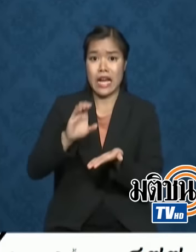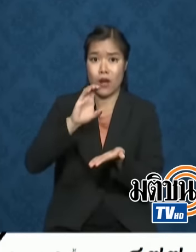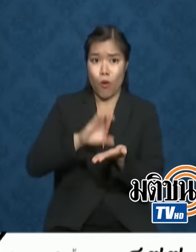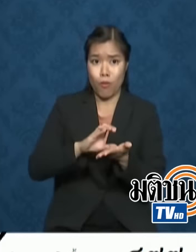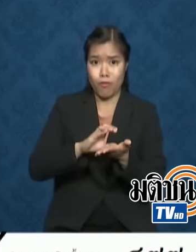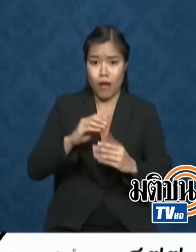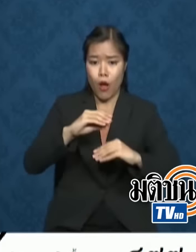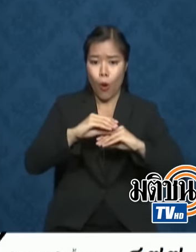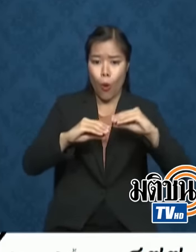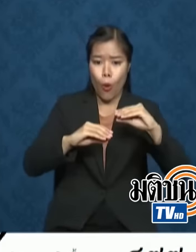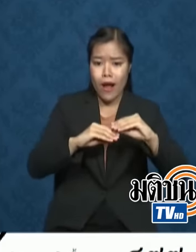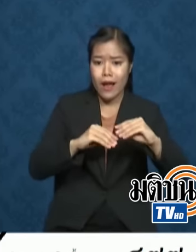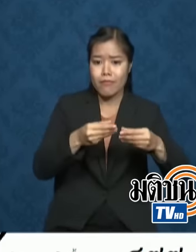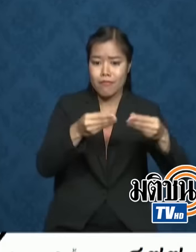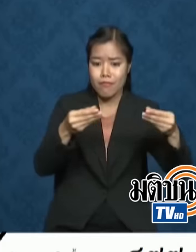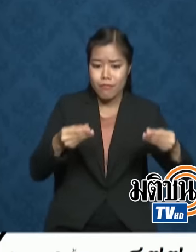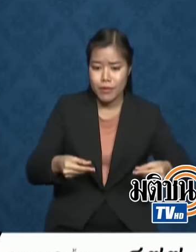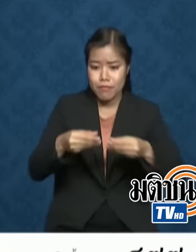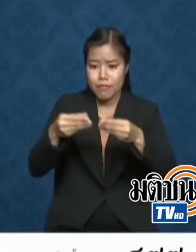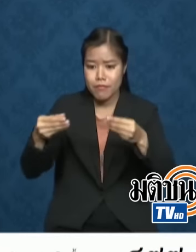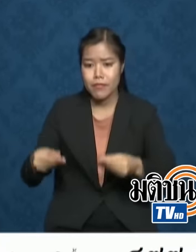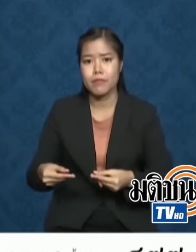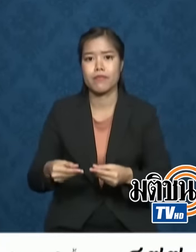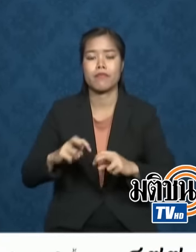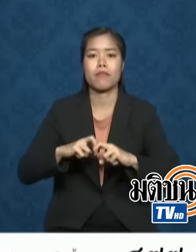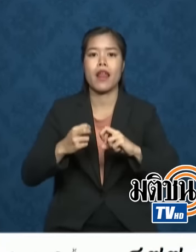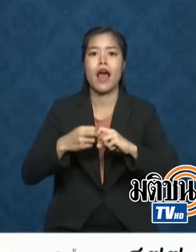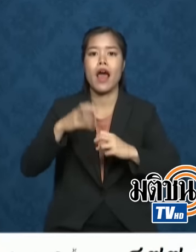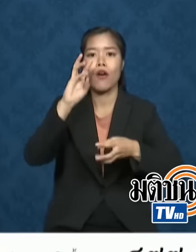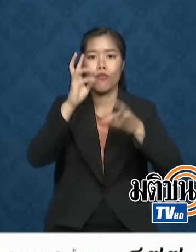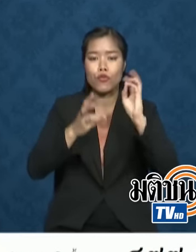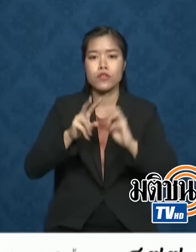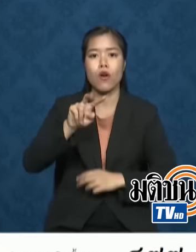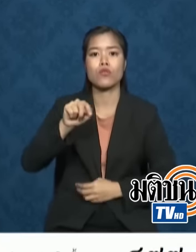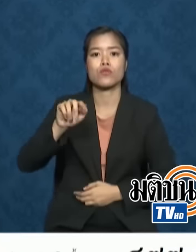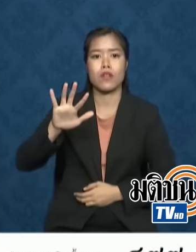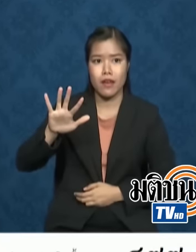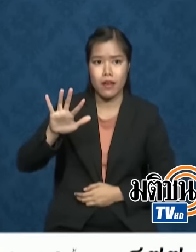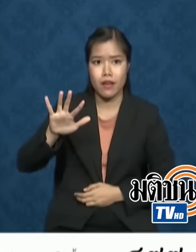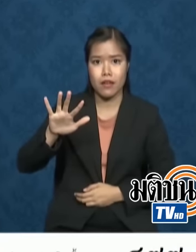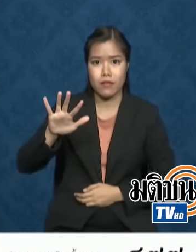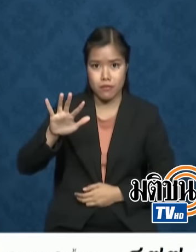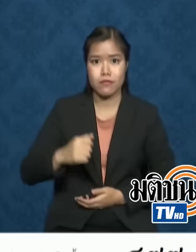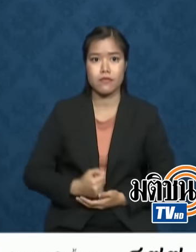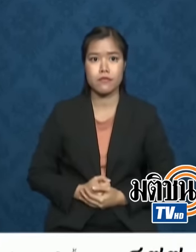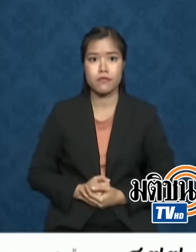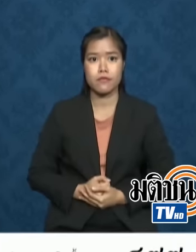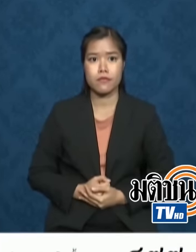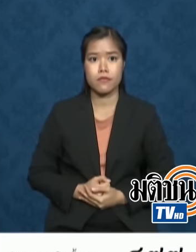งการที่เกี่ยวข้องกับ PM 2.5 เพียงแค่ผิวเผินเท่านั้นเองยุทธศาสตร์แผนจัดการมลพิษและสิ่งแว